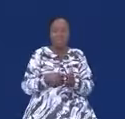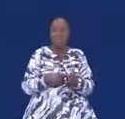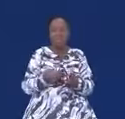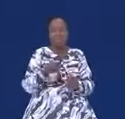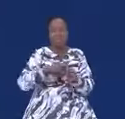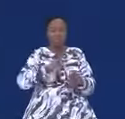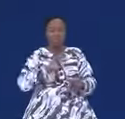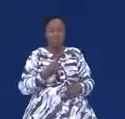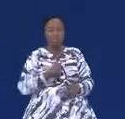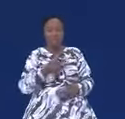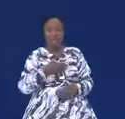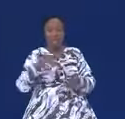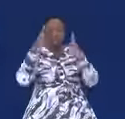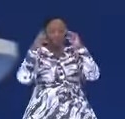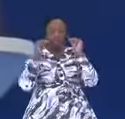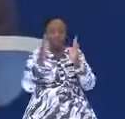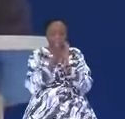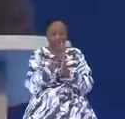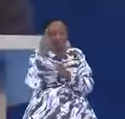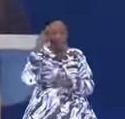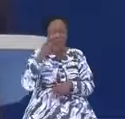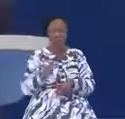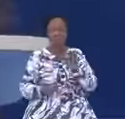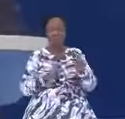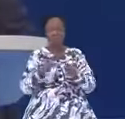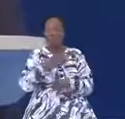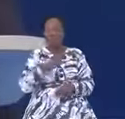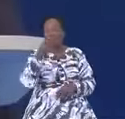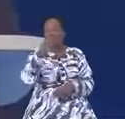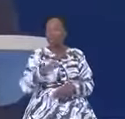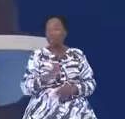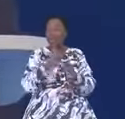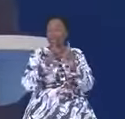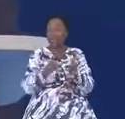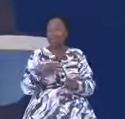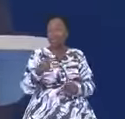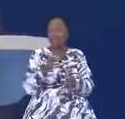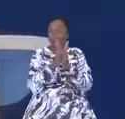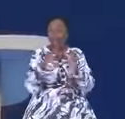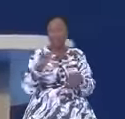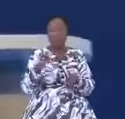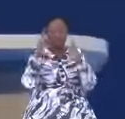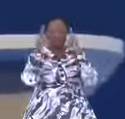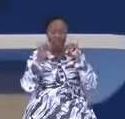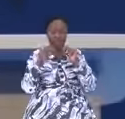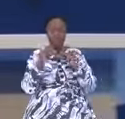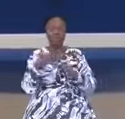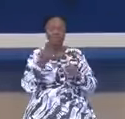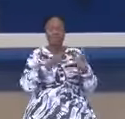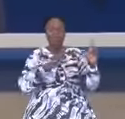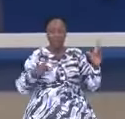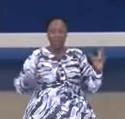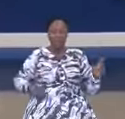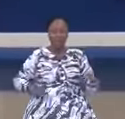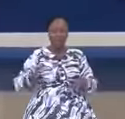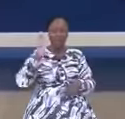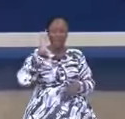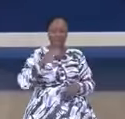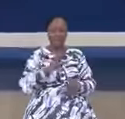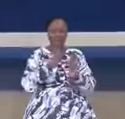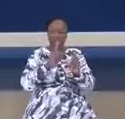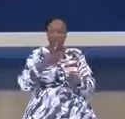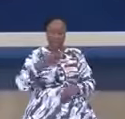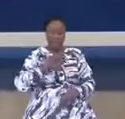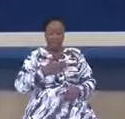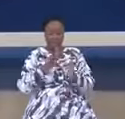peuple et dieu a exaucé la paix de moïse dieu va exaucer m'appuyais en ta faveur ce soir